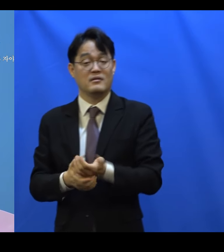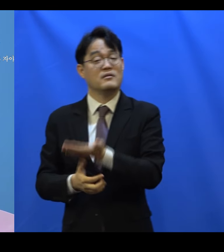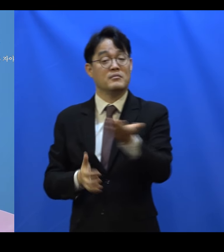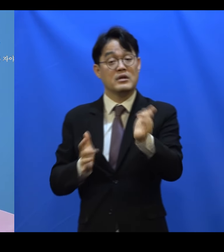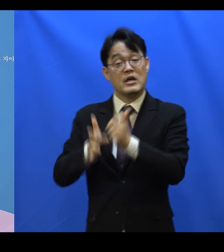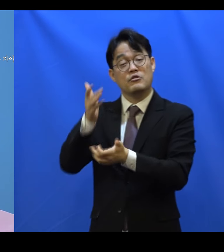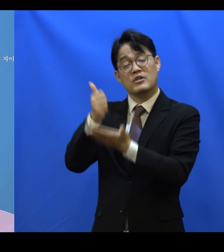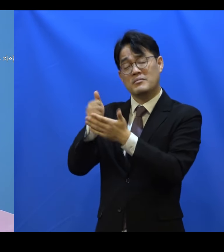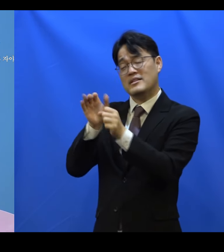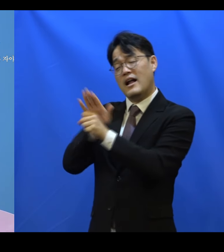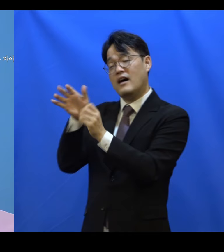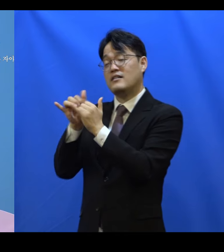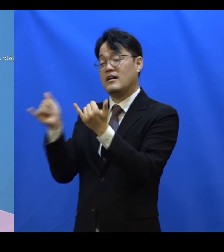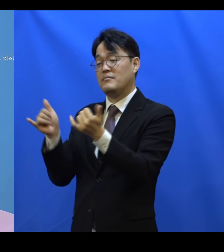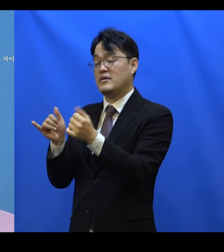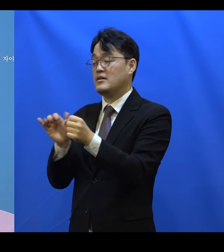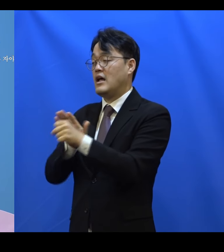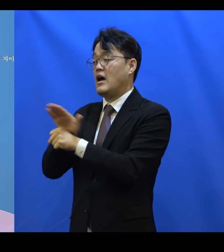그러는 거예요.